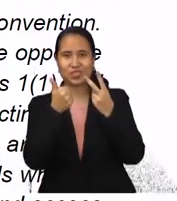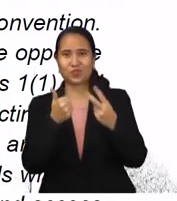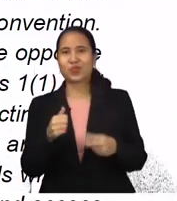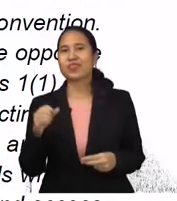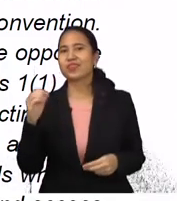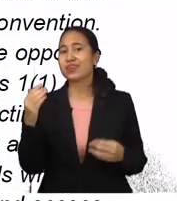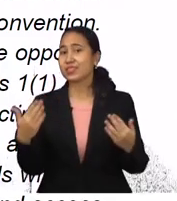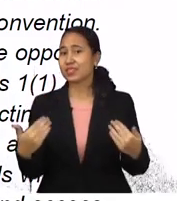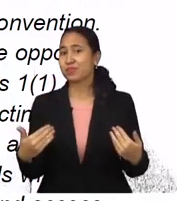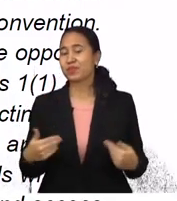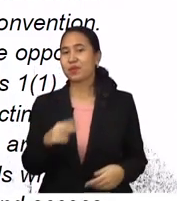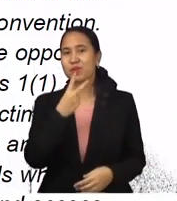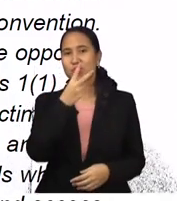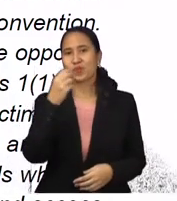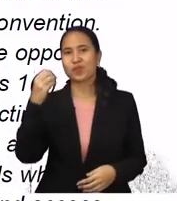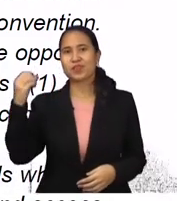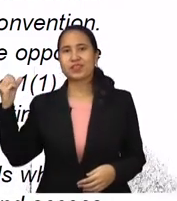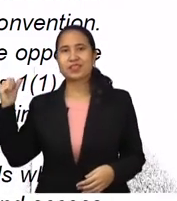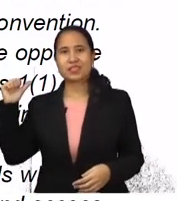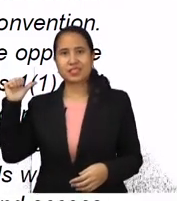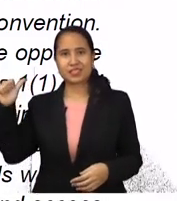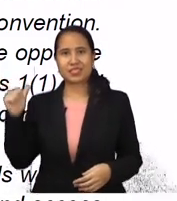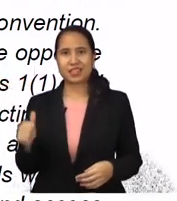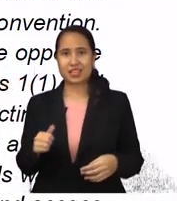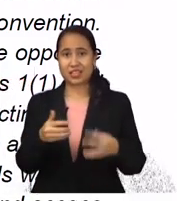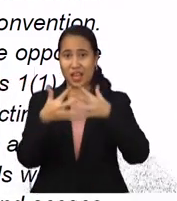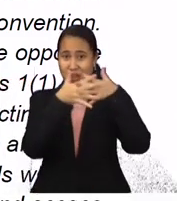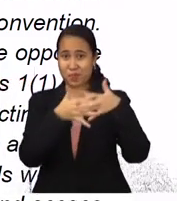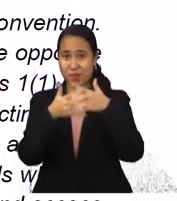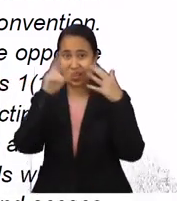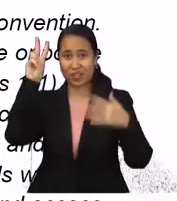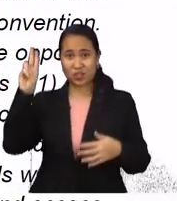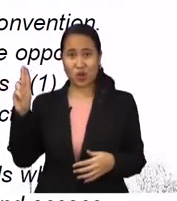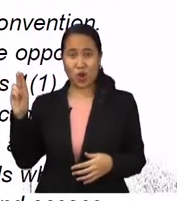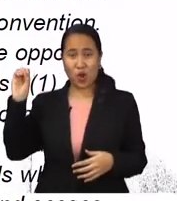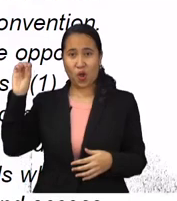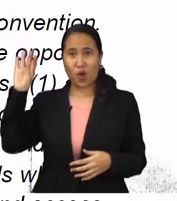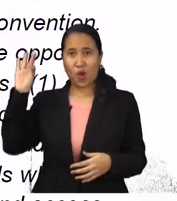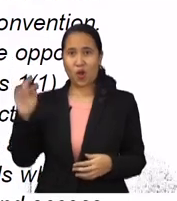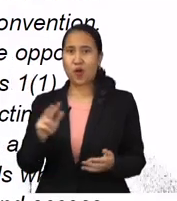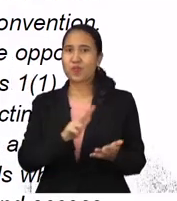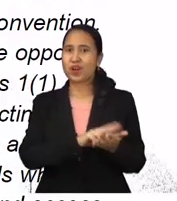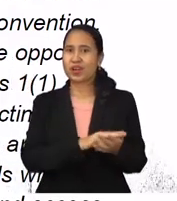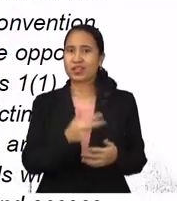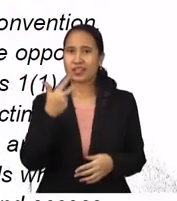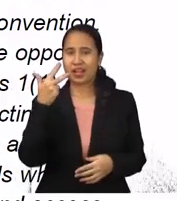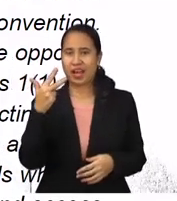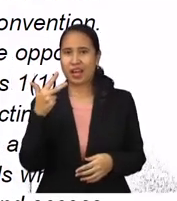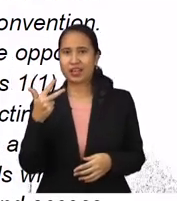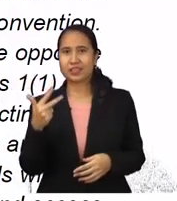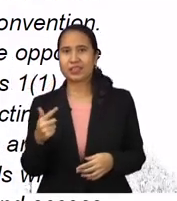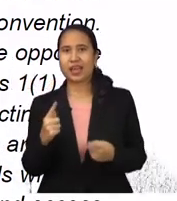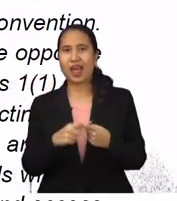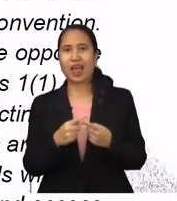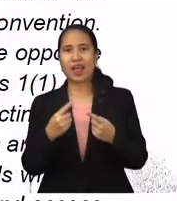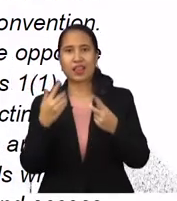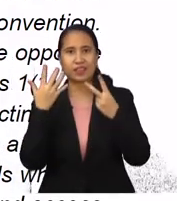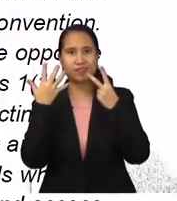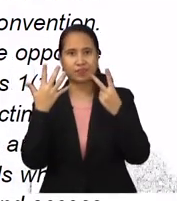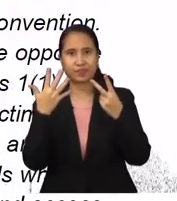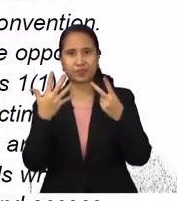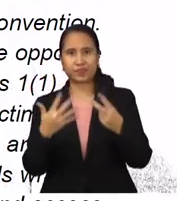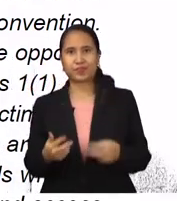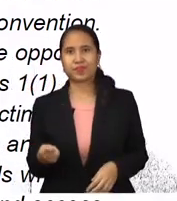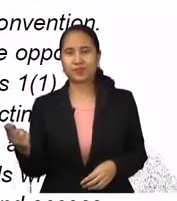2006 heeft het Inter-Amerikaanse Hof voor de Rechten van de Mens met betrekking tot de artikelen 8 lid 1 en 25 in relatie